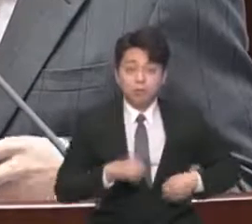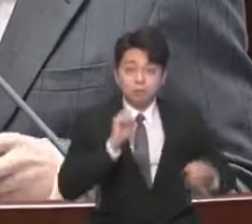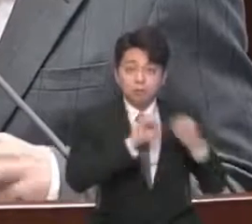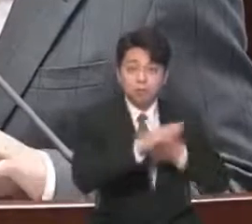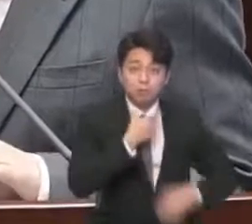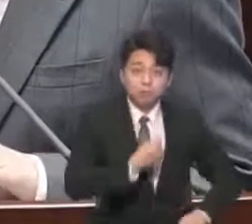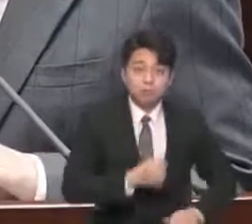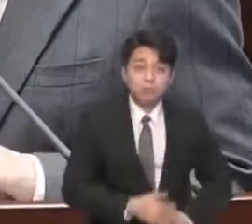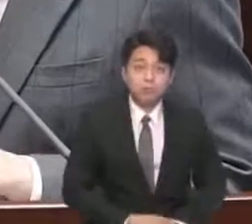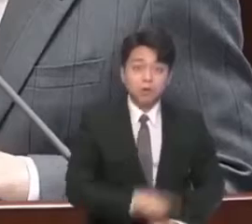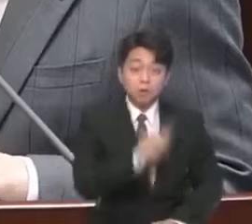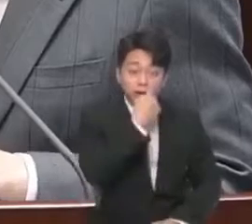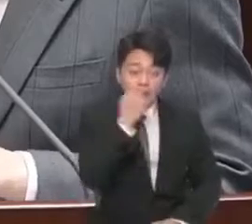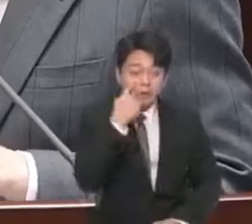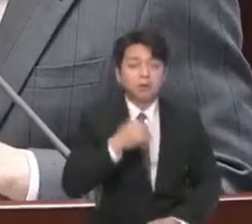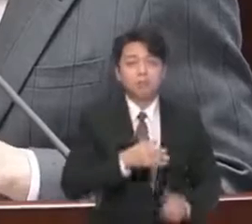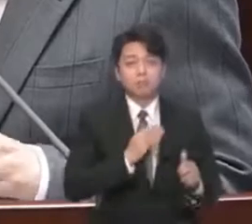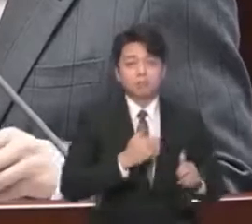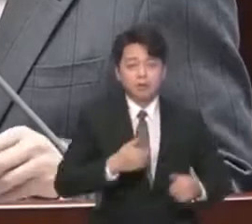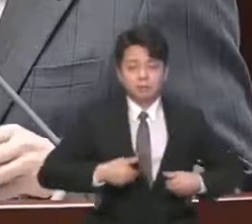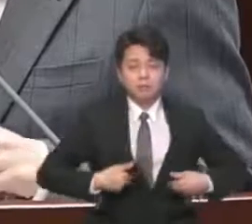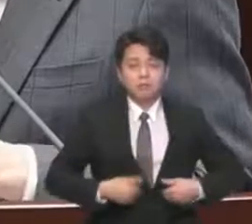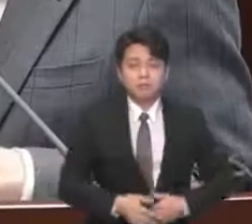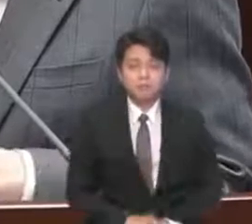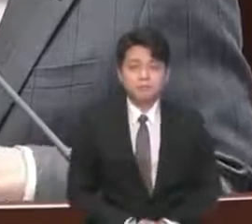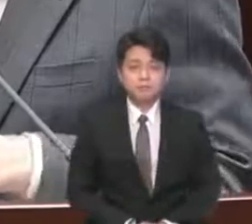제가 확인해 보겠습니다.